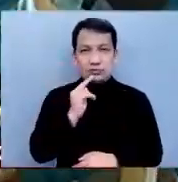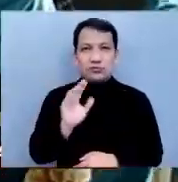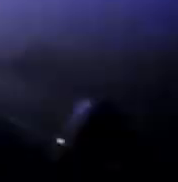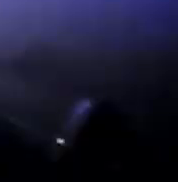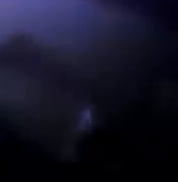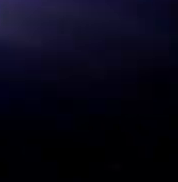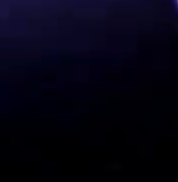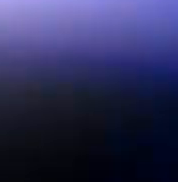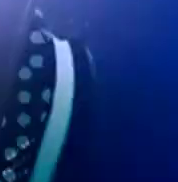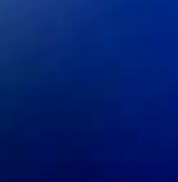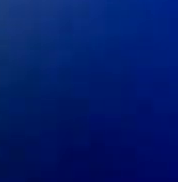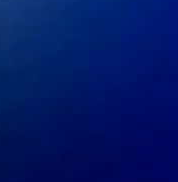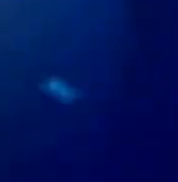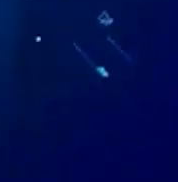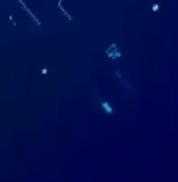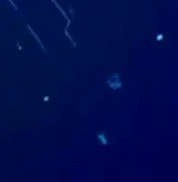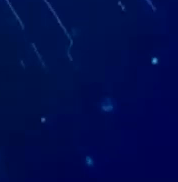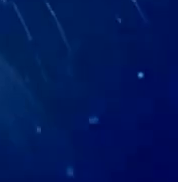5.